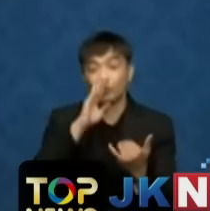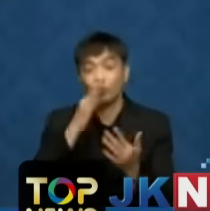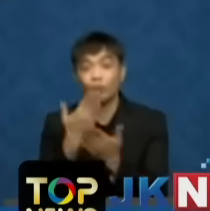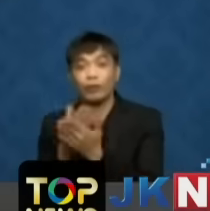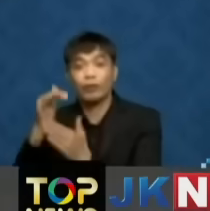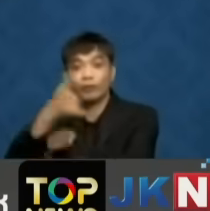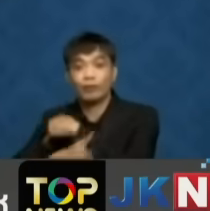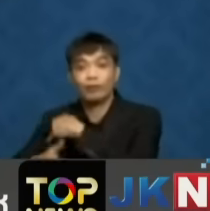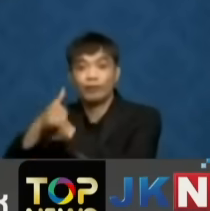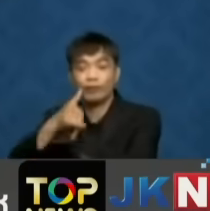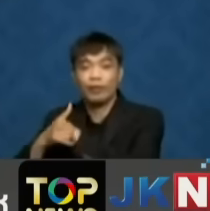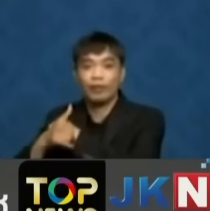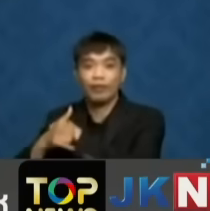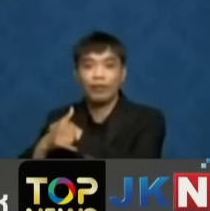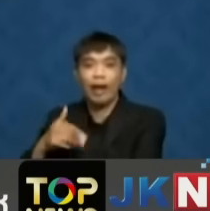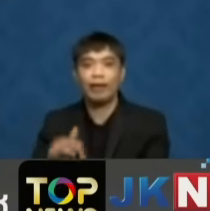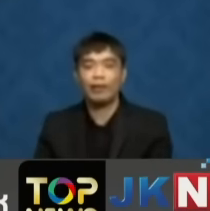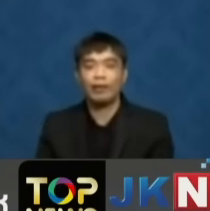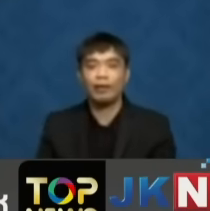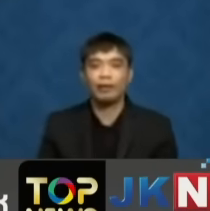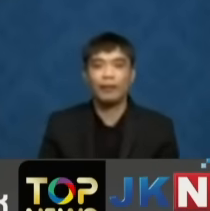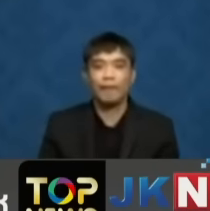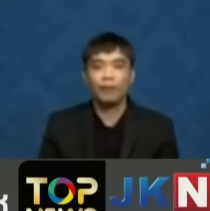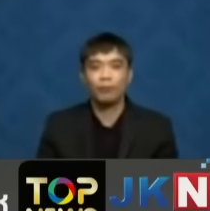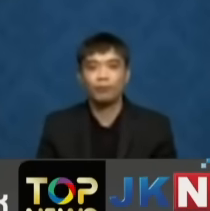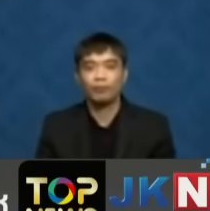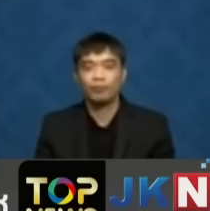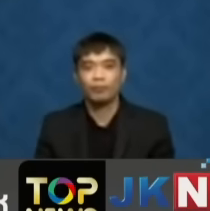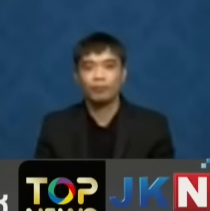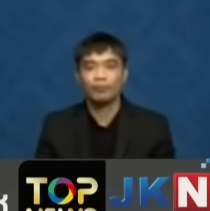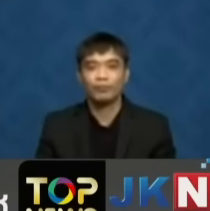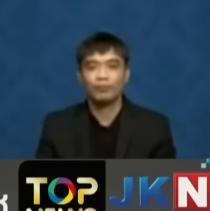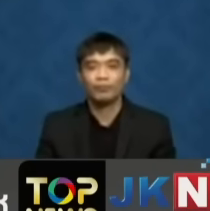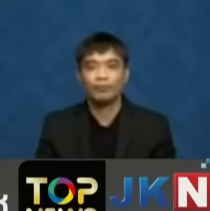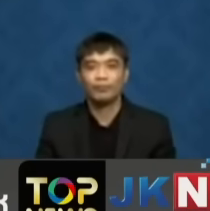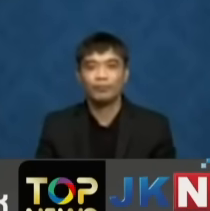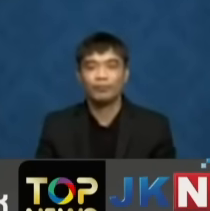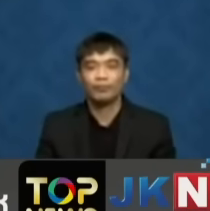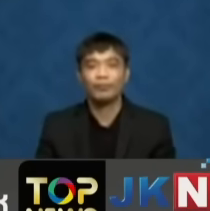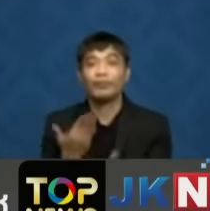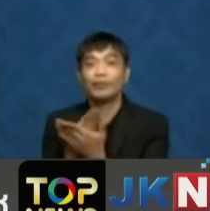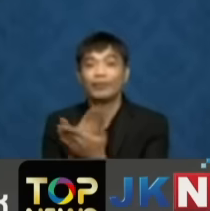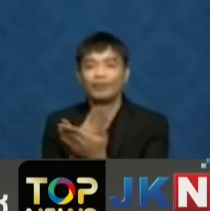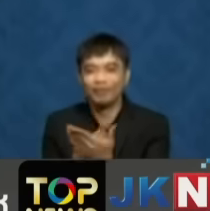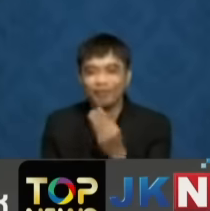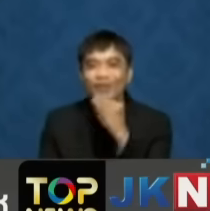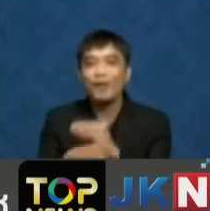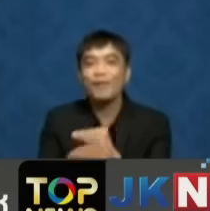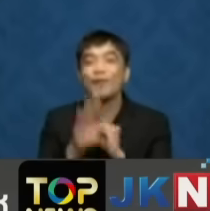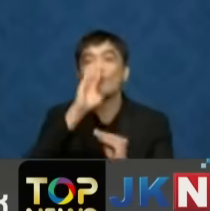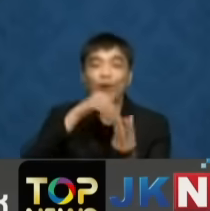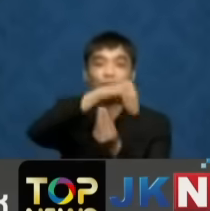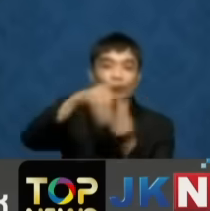ฒนะครับและมีอยู่ช่วงหนึ่งท่านผู้ชมฮะกรรมาธิการนะฮะกรรมาธิการวิส